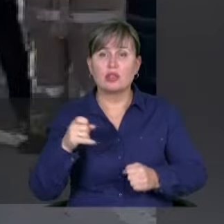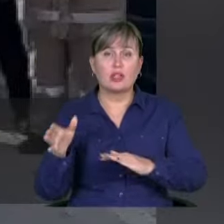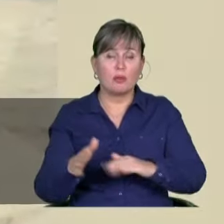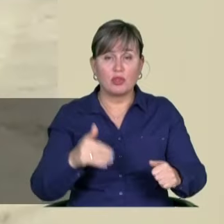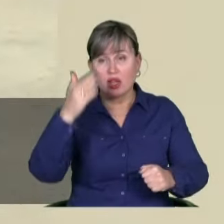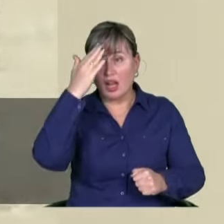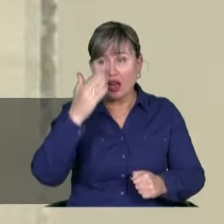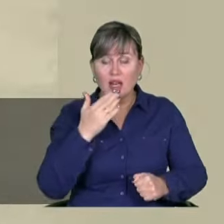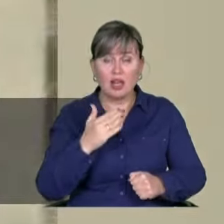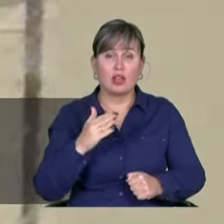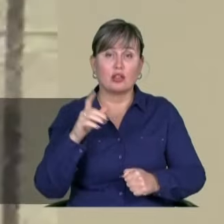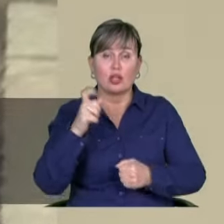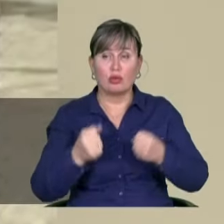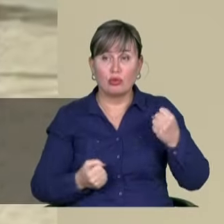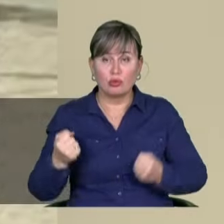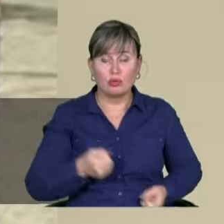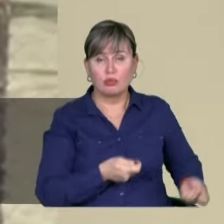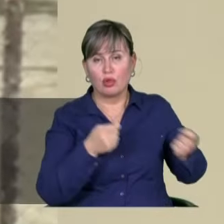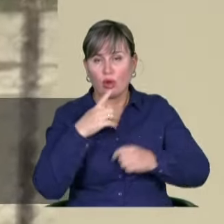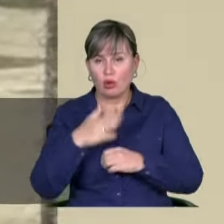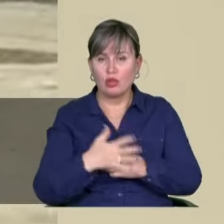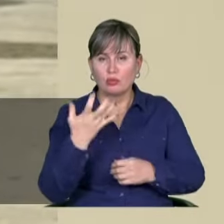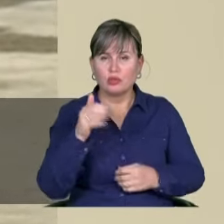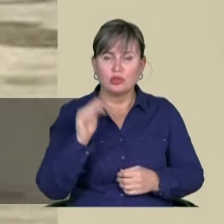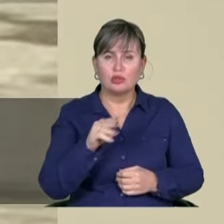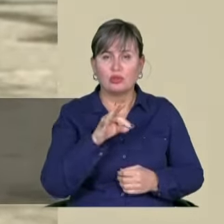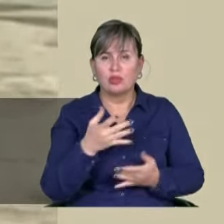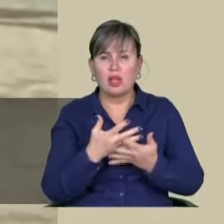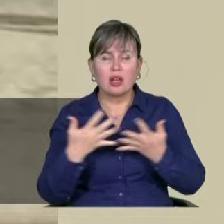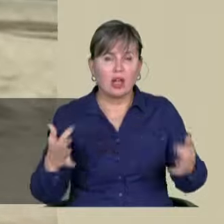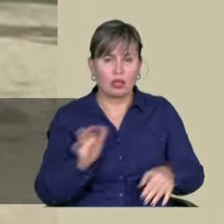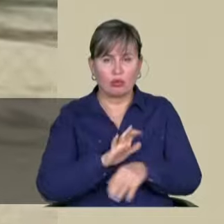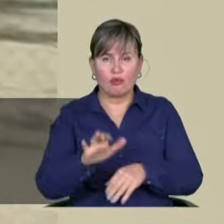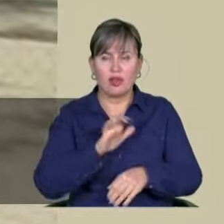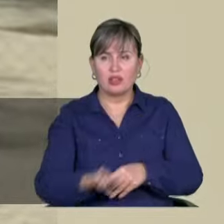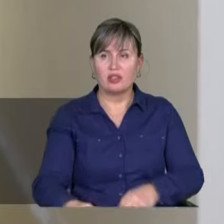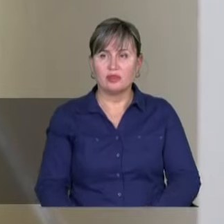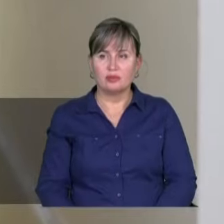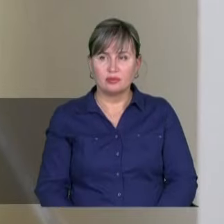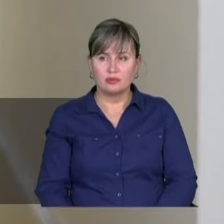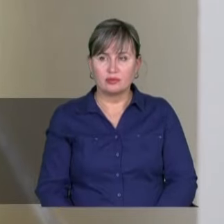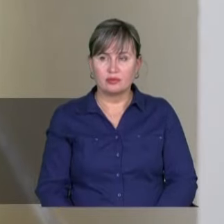летний сезон дальнобойщики перевезли около 500 тысяч тонн различных товаров.